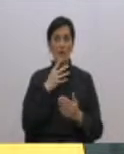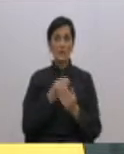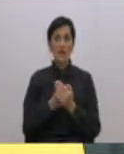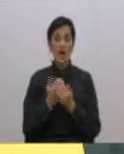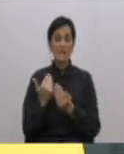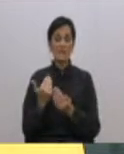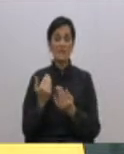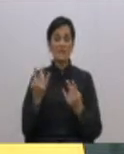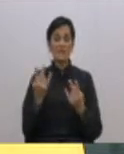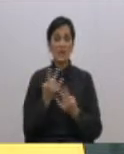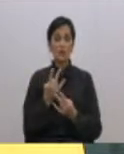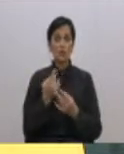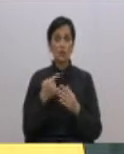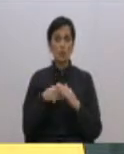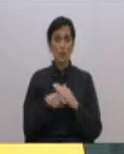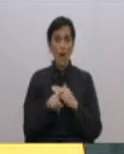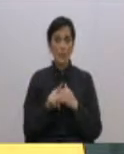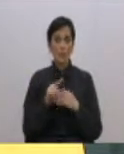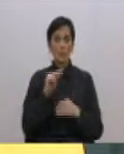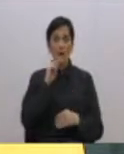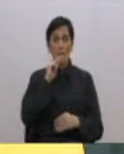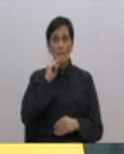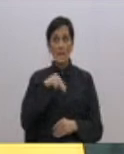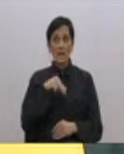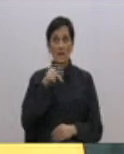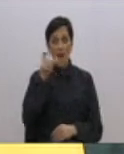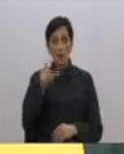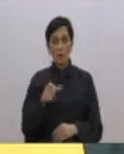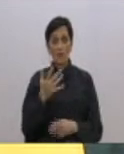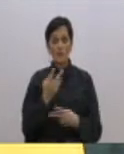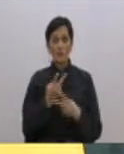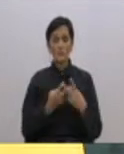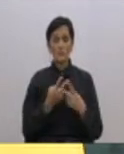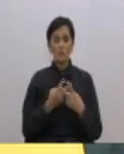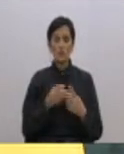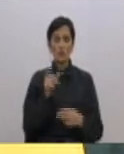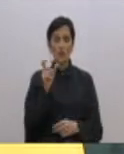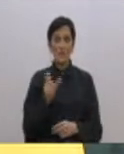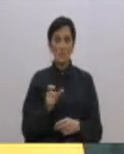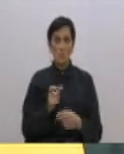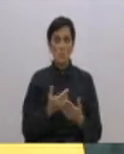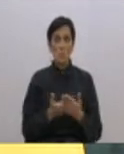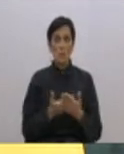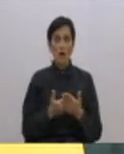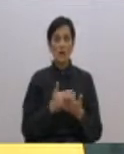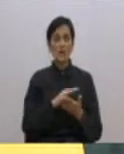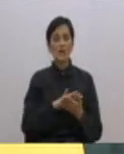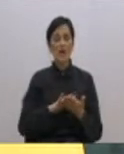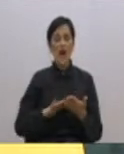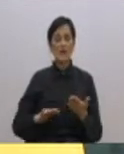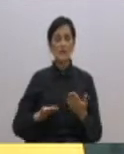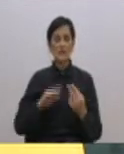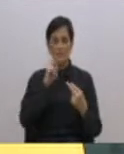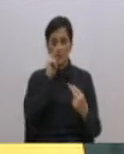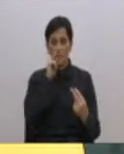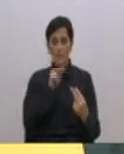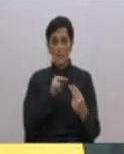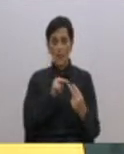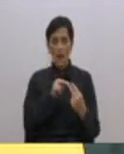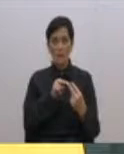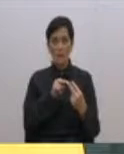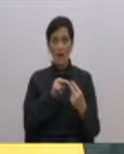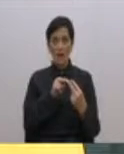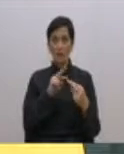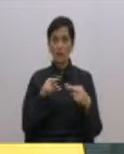საჭიროებიდან გამომდინარე ბრალდებულმა თუ მშავდებულმა მაგალითად ხანგრძლივი პაემანი